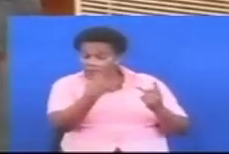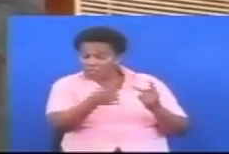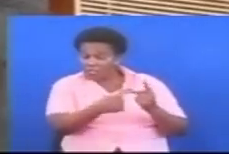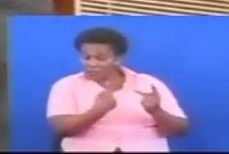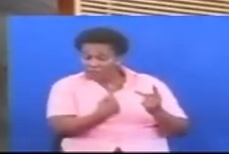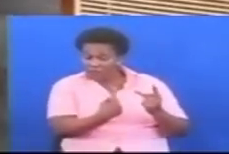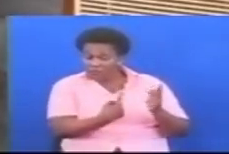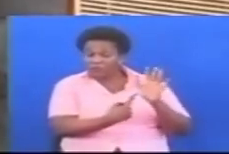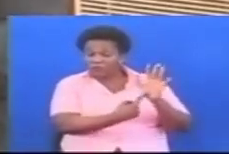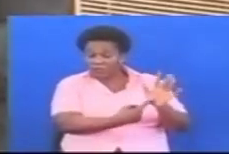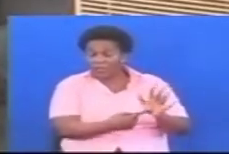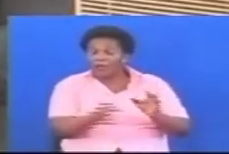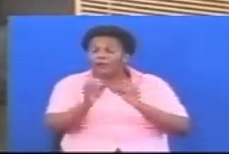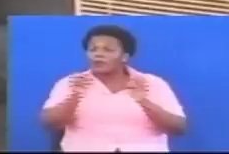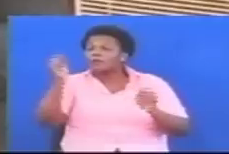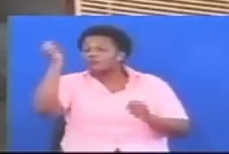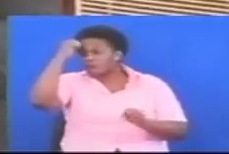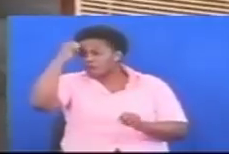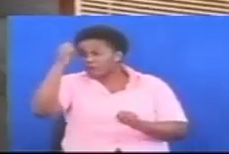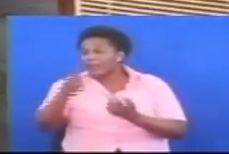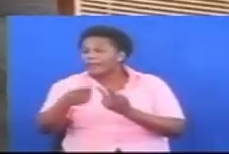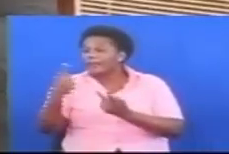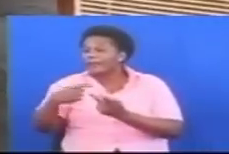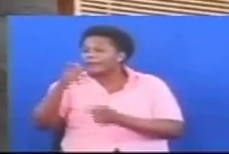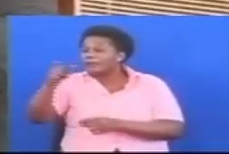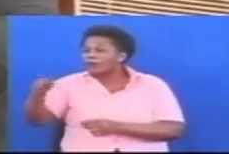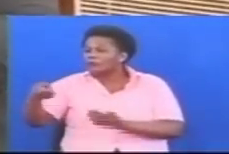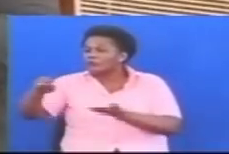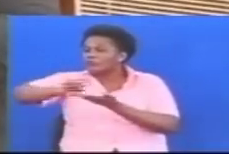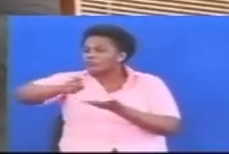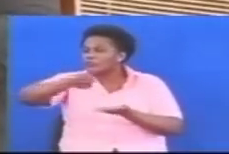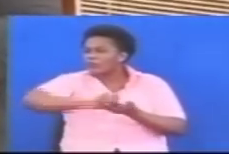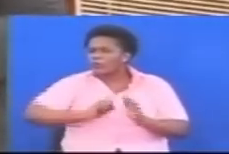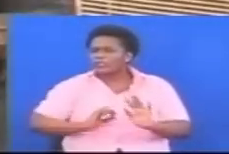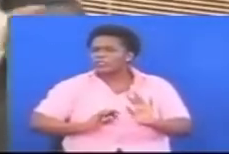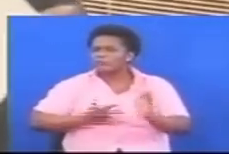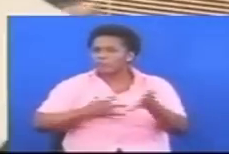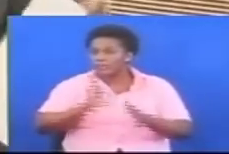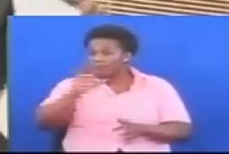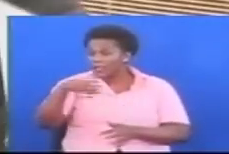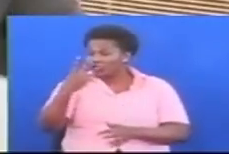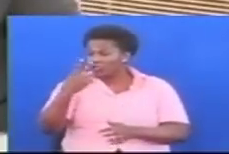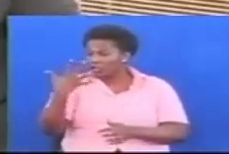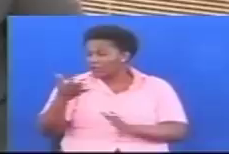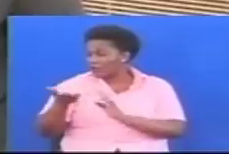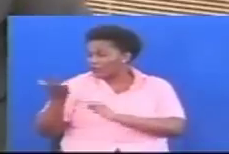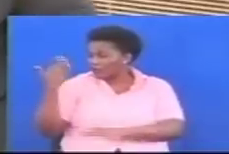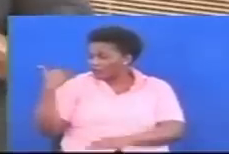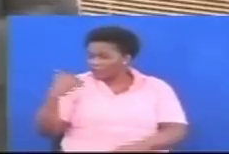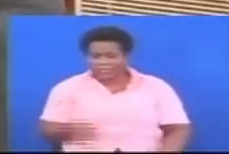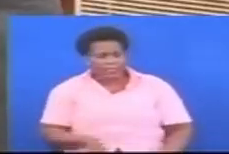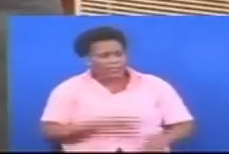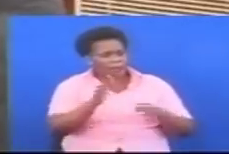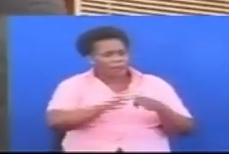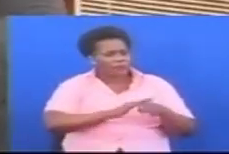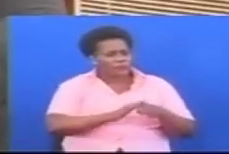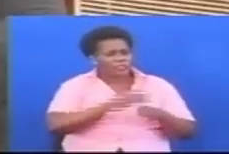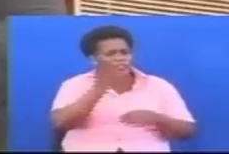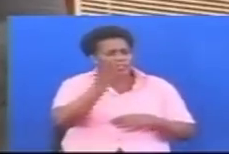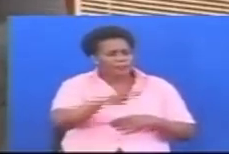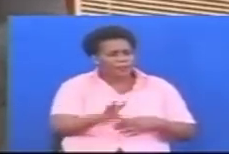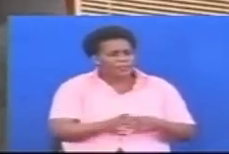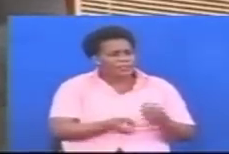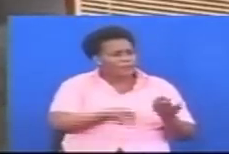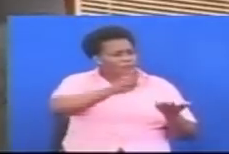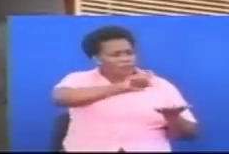kuwa idadi ya watu imeongezeka kwa kasi katika miaka 25 iliyopita. Vile vile matumizi ya maji sio